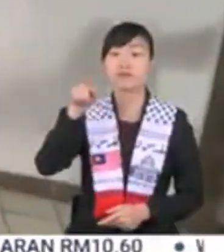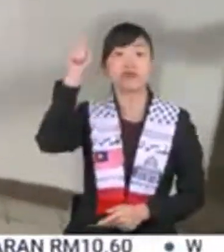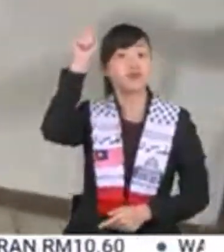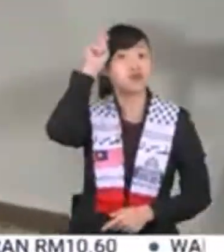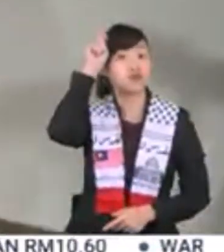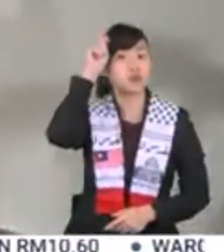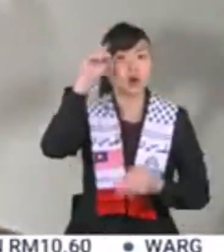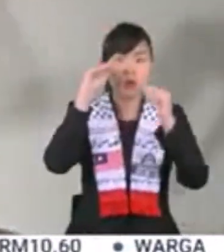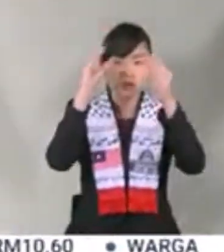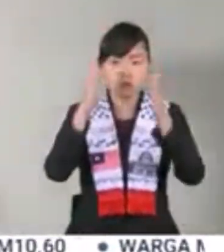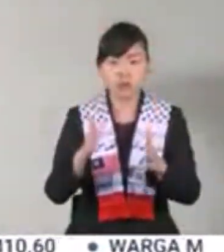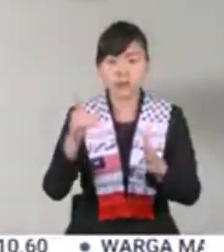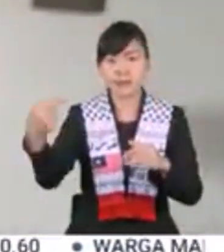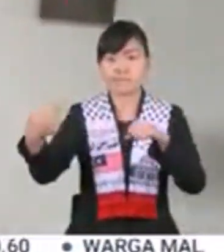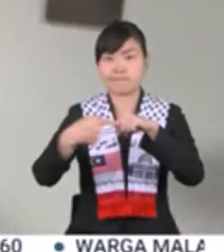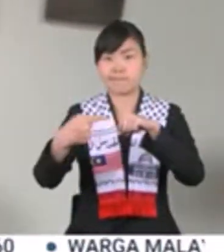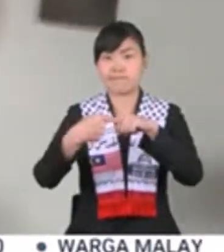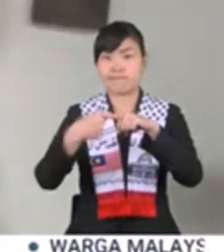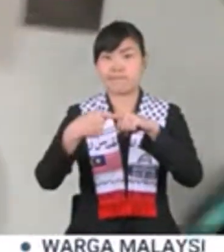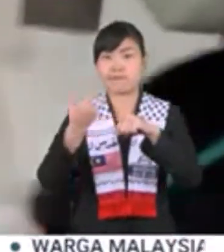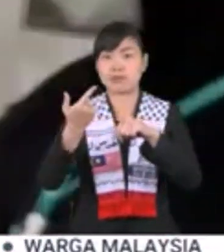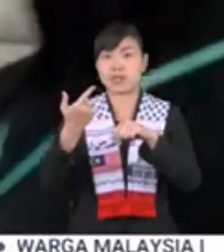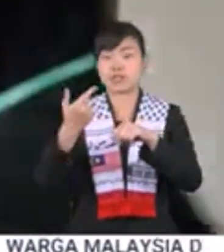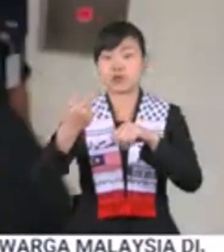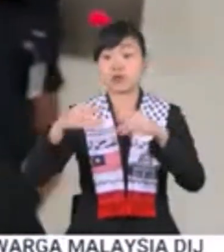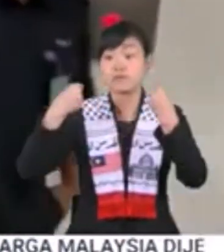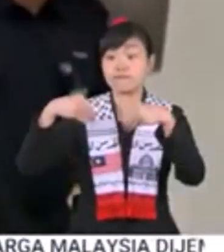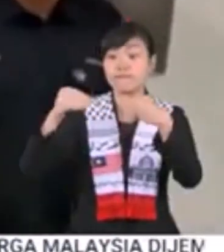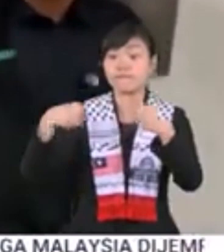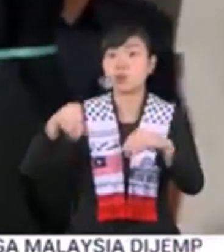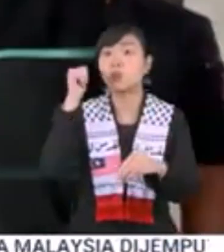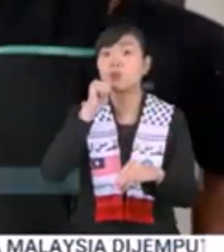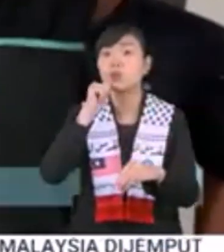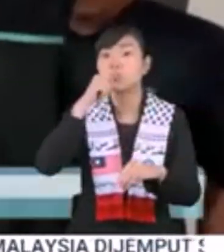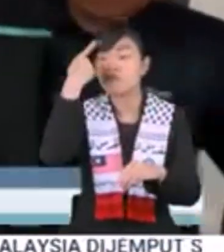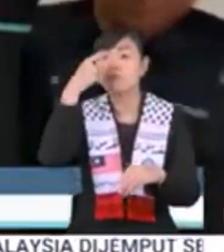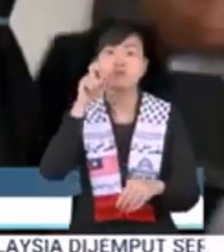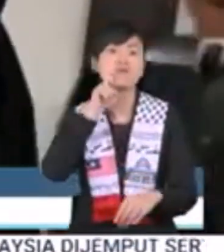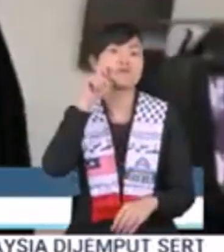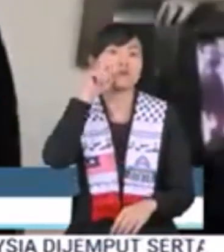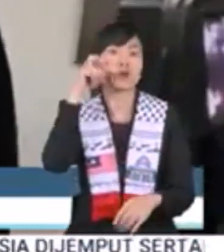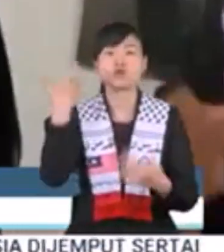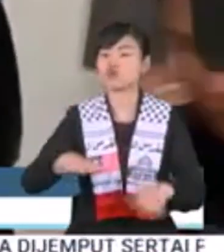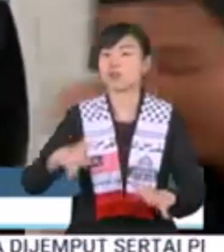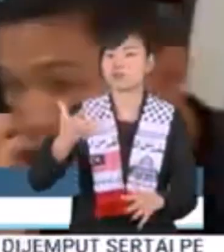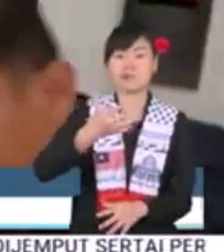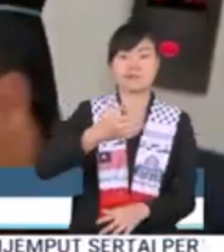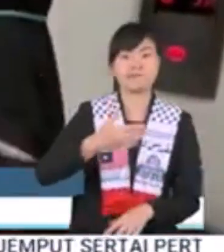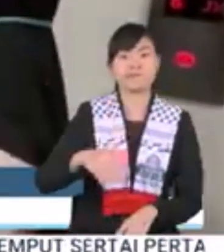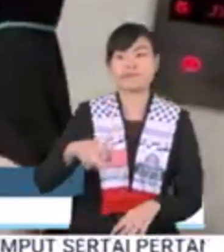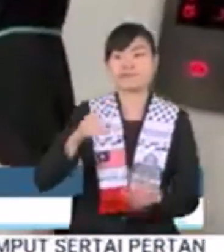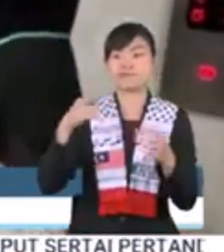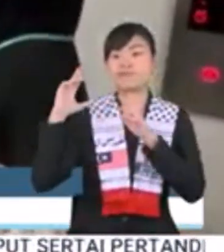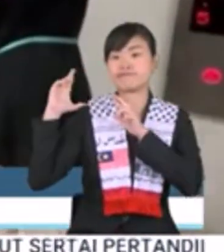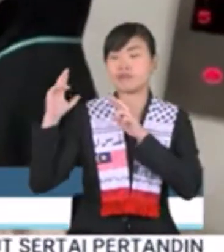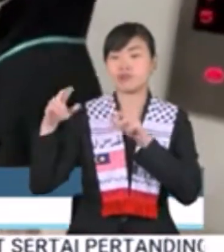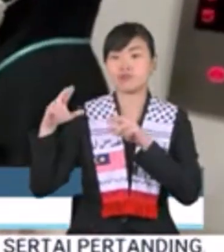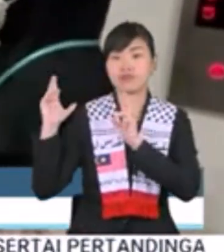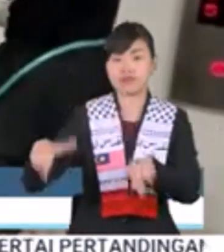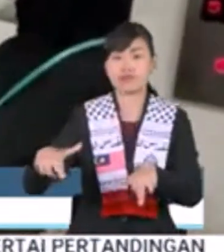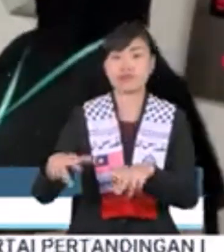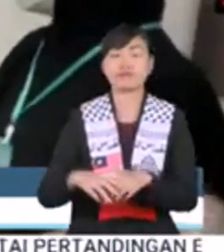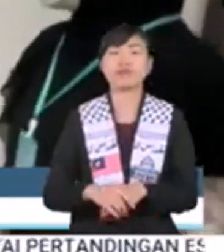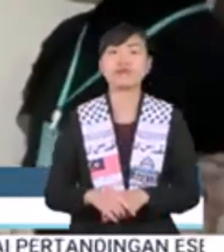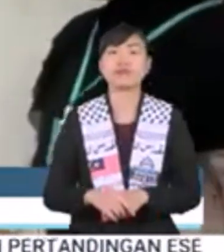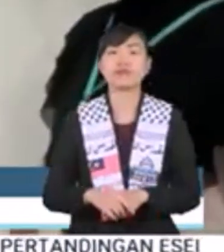di Terengganu guru yang didakwa atas pertuduhan memperdagangkan wanita bagi tujuan seks telah digantung tugasakan diambil